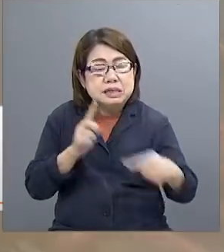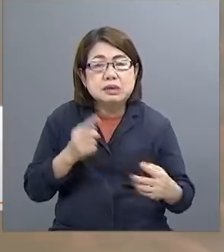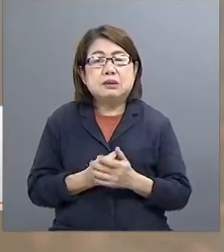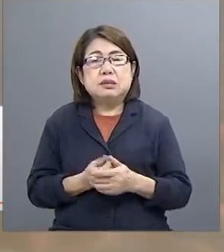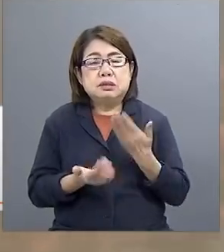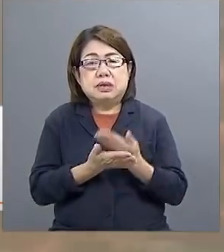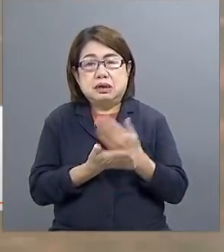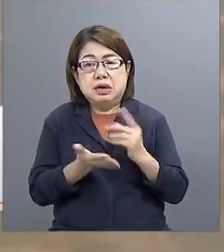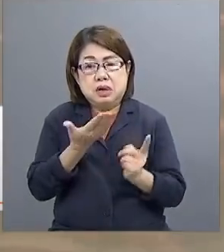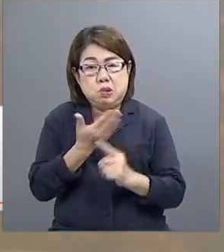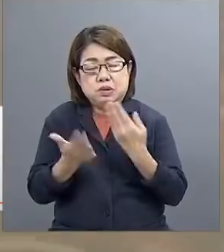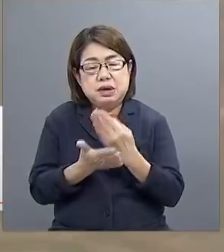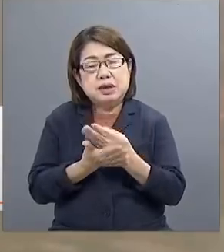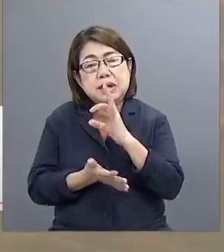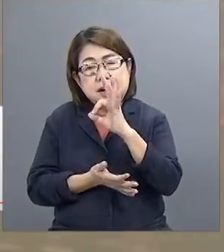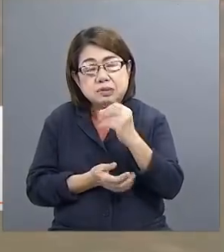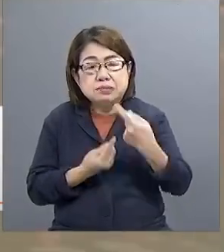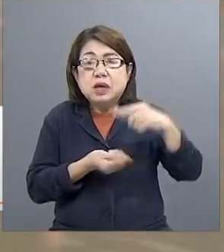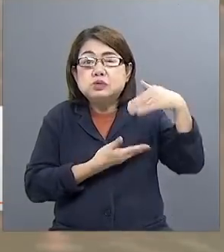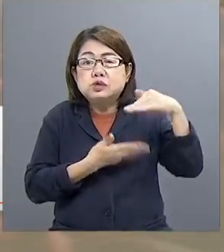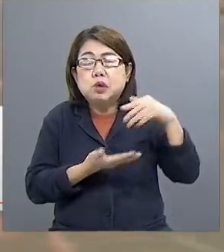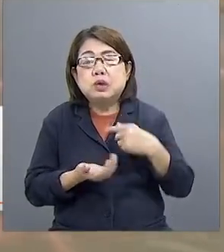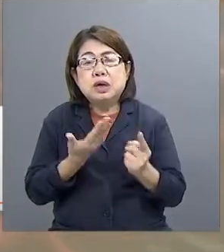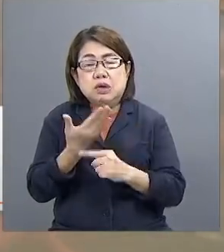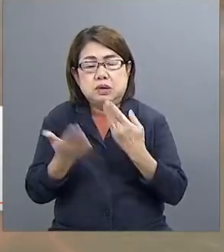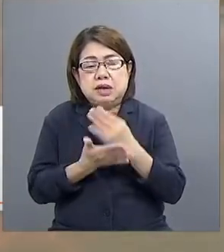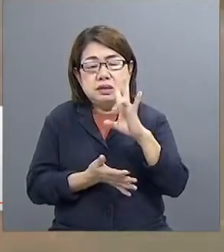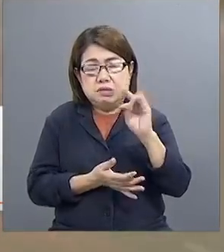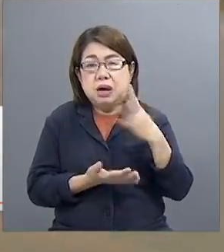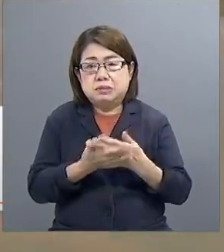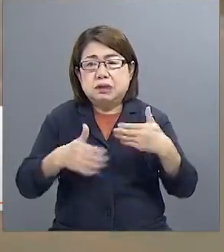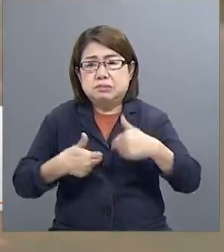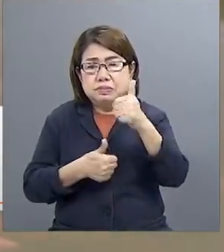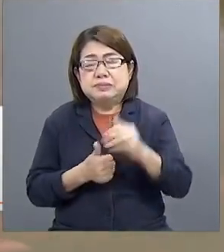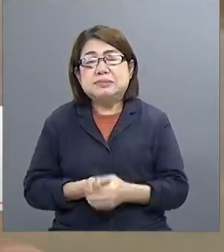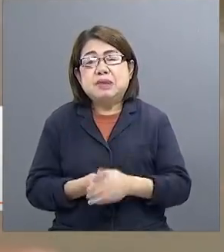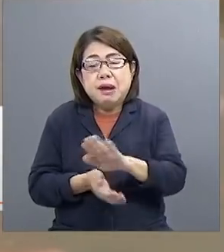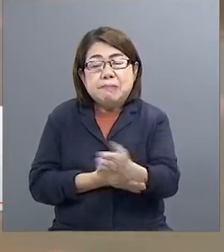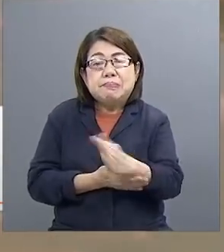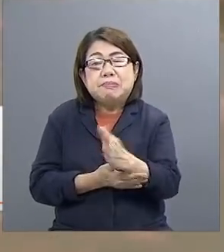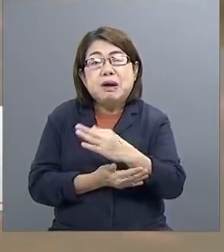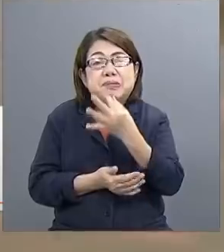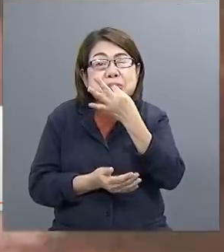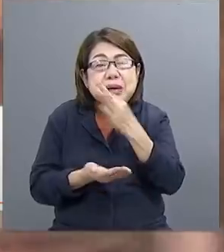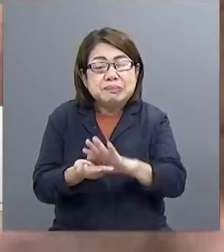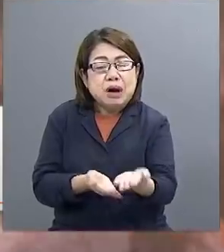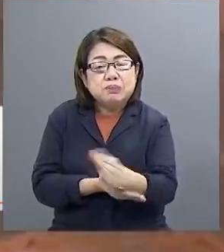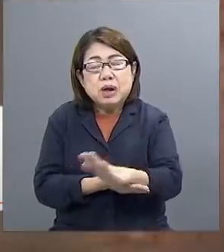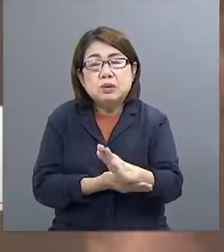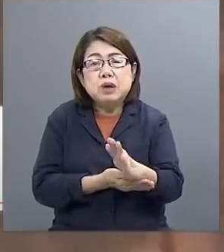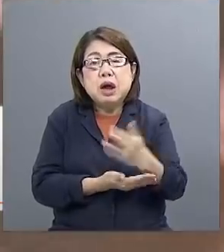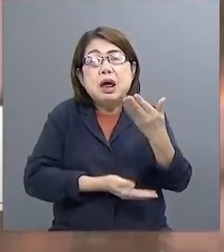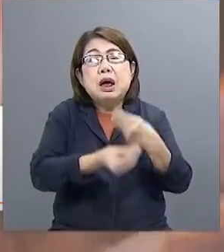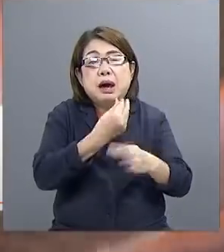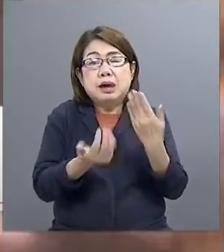กิโลกรัมละ 75บาทก็ถือว่าเป็นรายได้ที่ดีคุณประเมศฐ์นะคือปลาเผาเผื่อเนี่ยตัวนึงที่ขายอยู่ประมาณสองร้อยนะค่ะหน้าตา